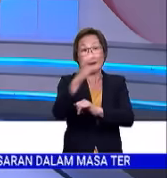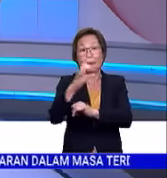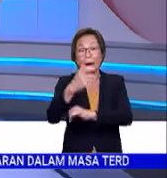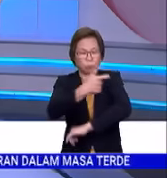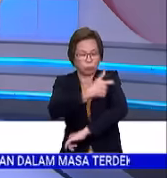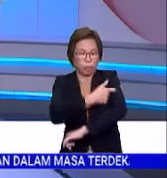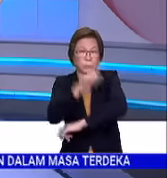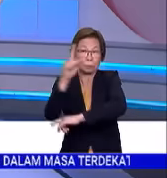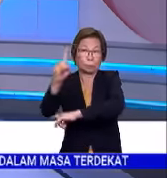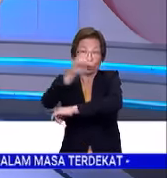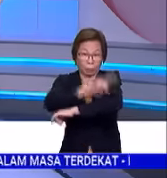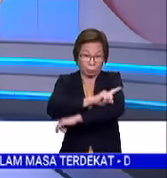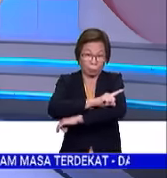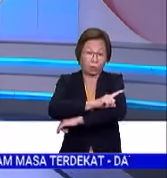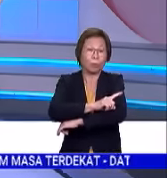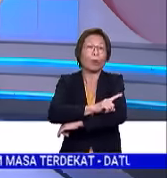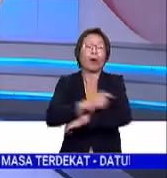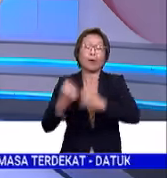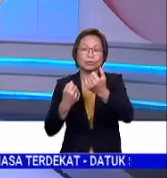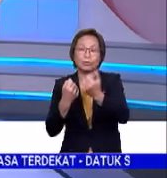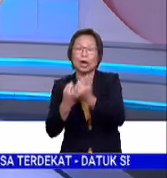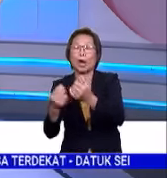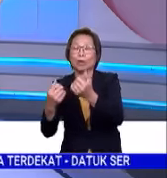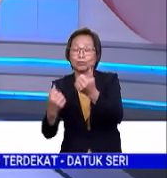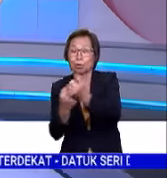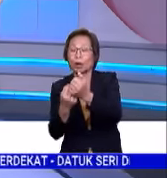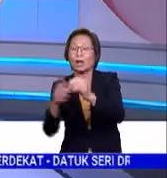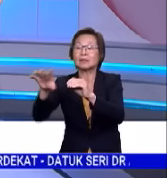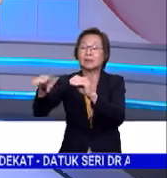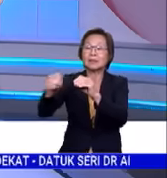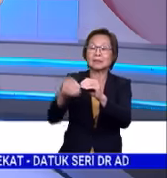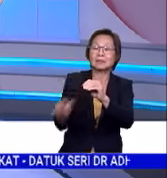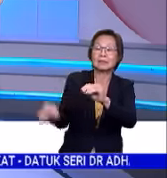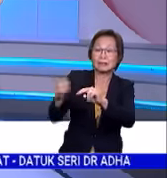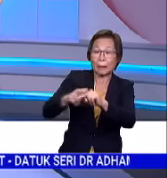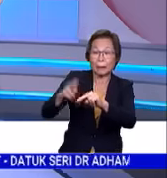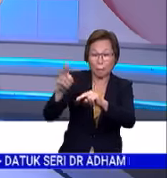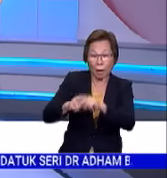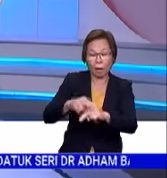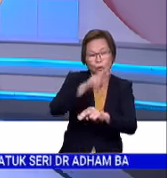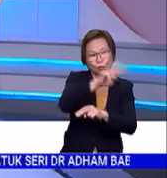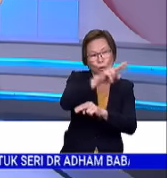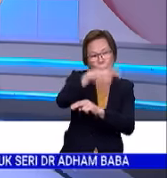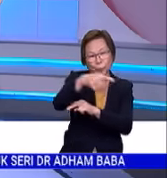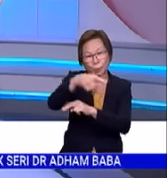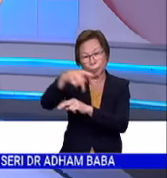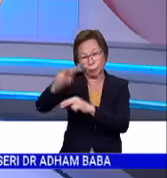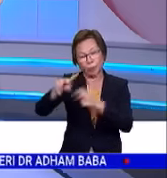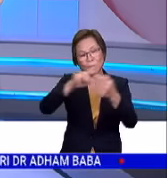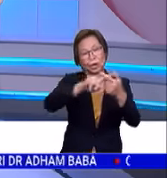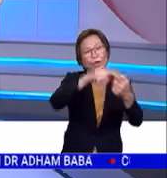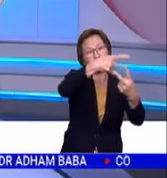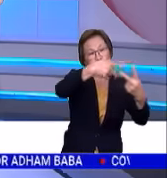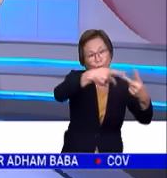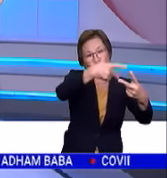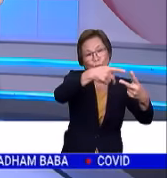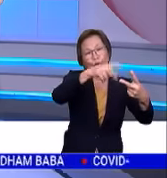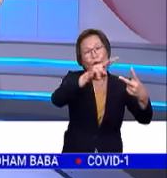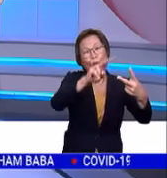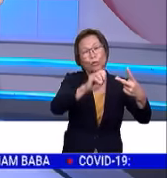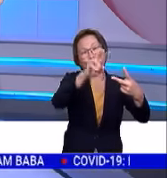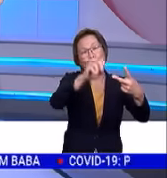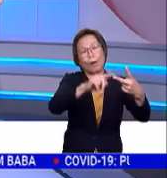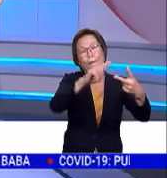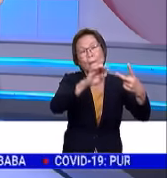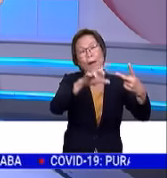dos suntikan sehari sebagai sokongan tambahan kepada dua PPV sedia ada, iaitu PPV Dewan 2020 dan Dewan Sri